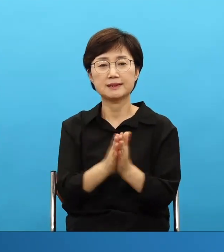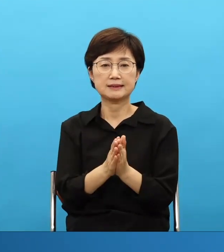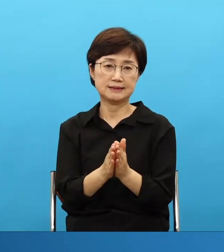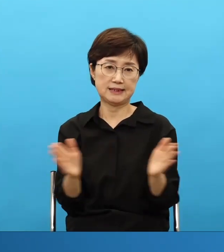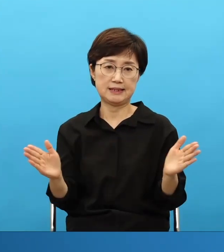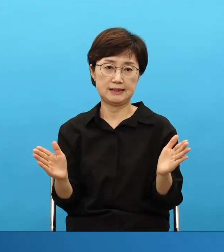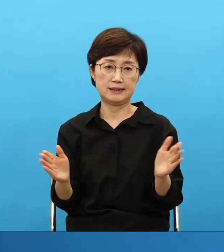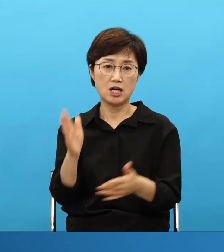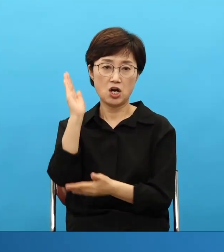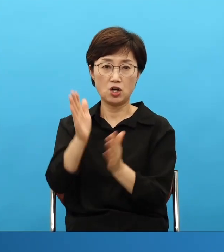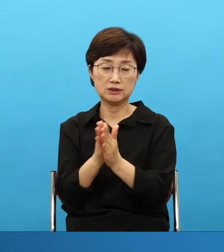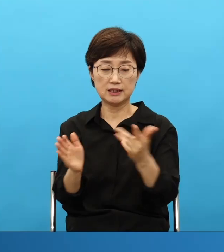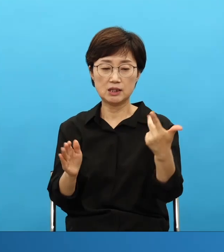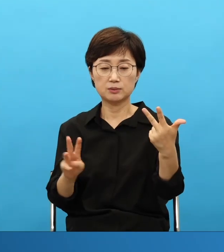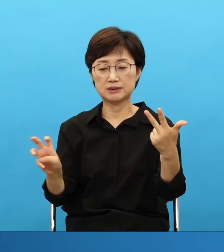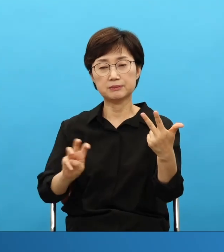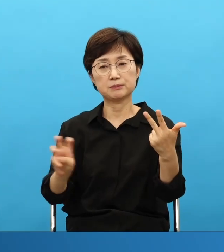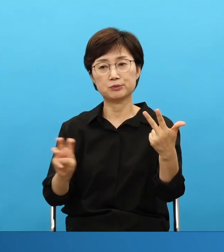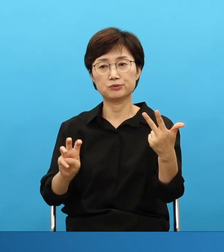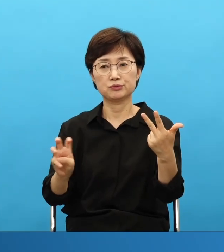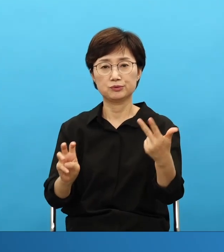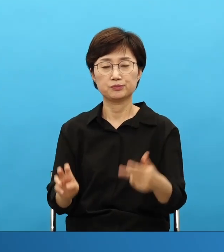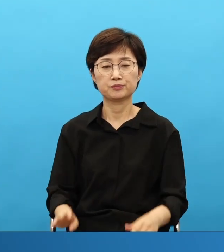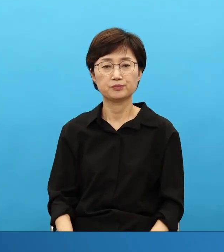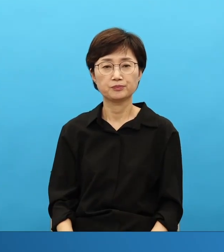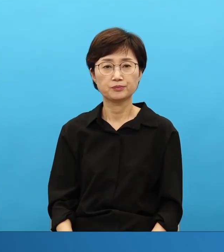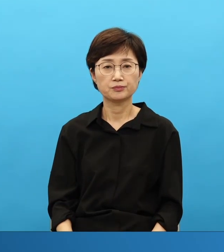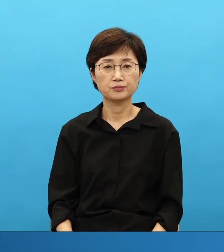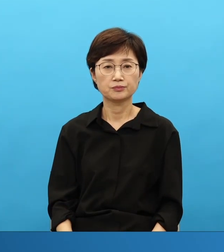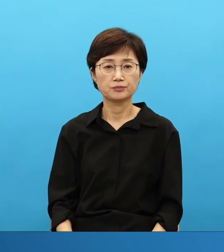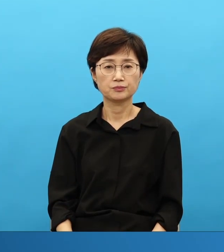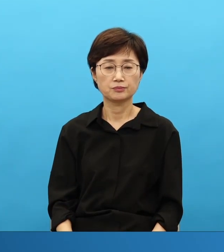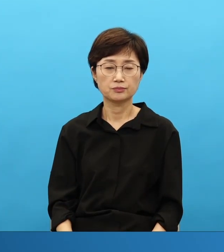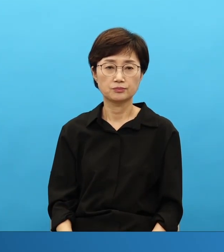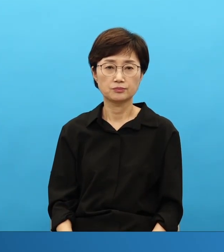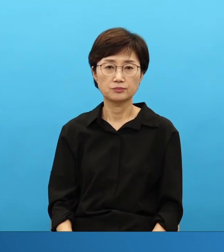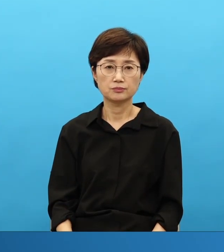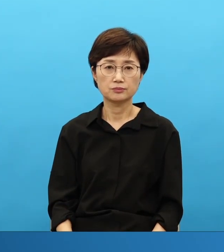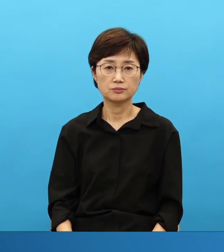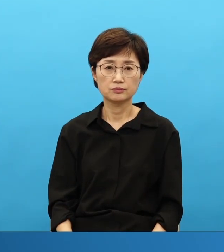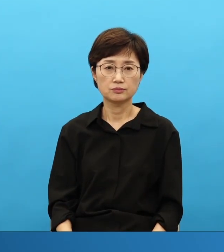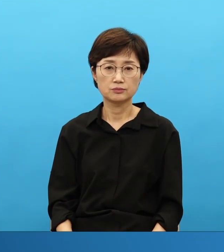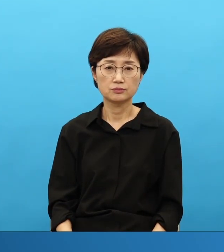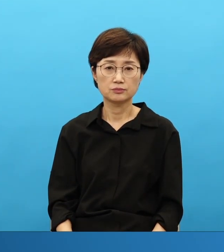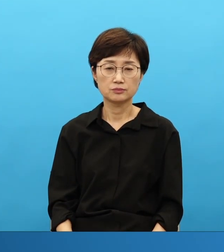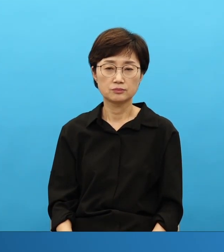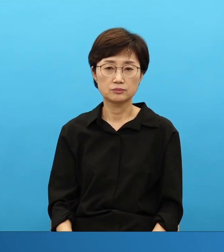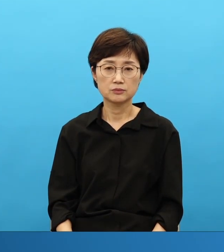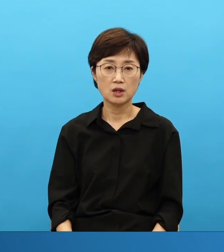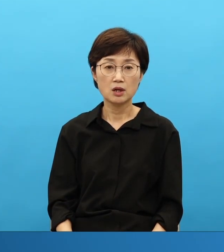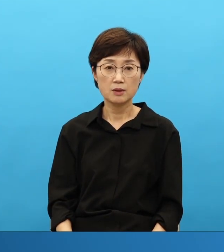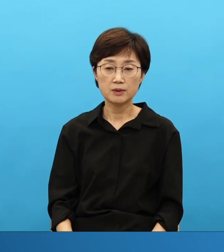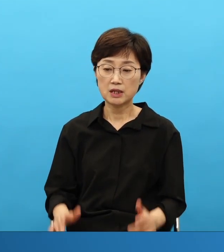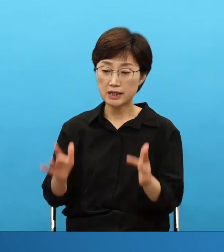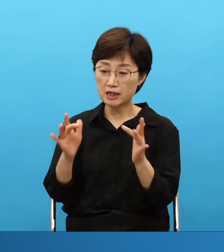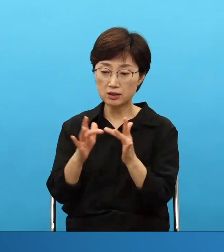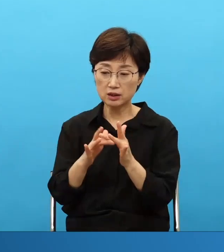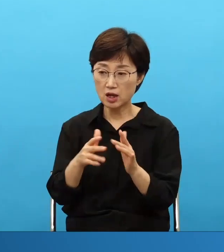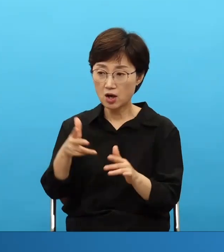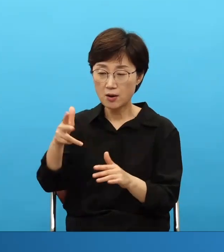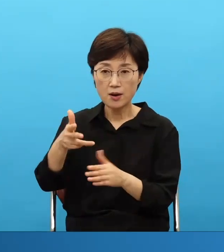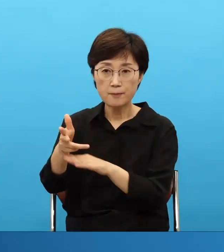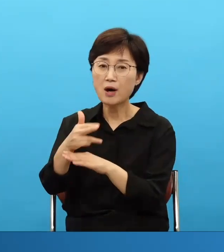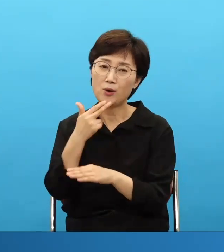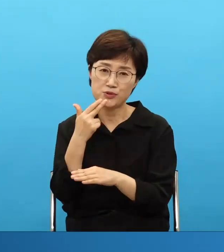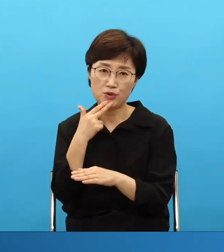7시 30분의 세계 중직자 대회 메세지가 선포됩니다 이번 대회는 대면으로 진행되며 대회